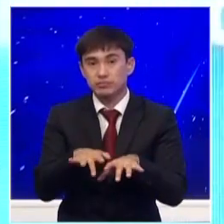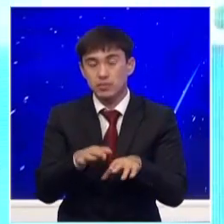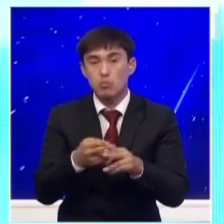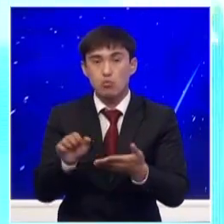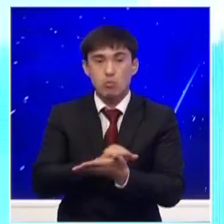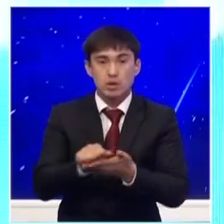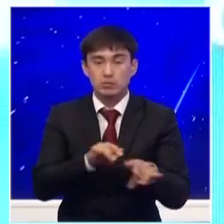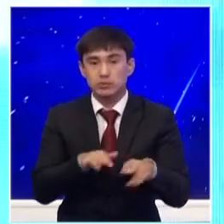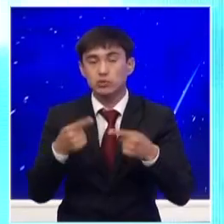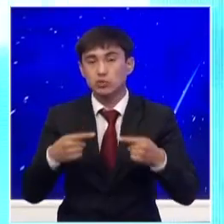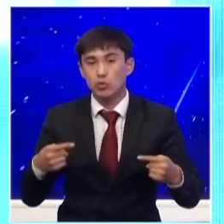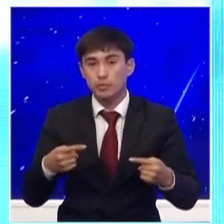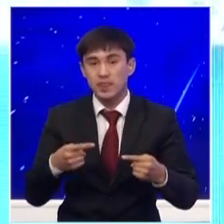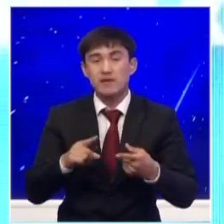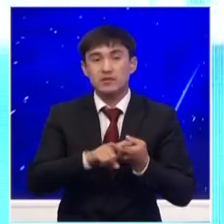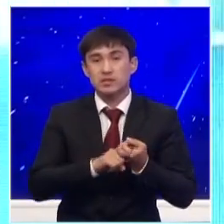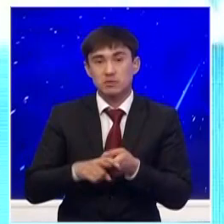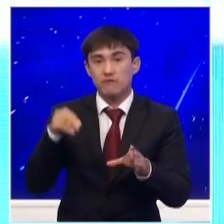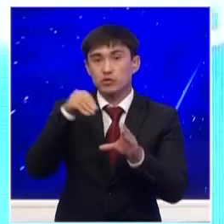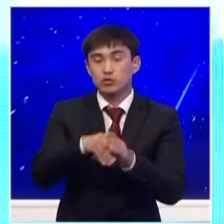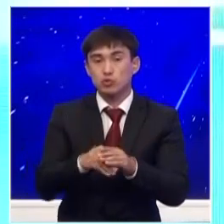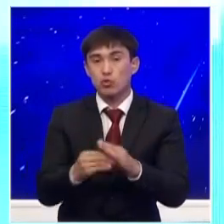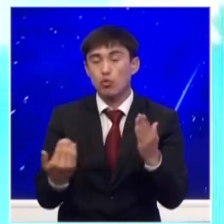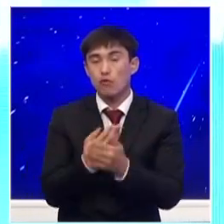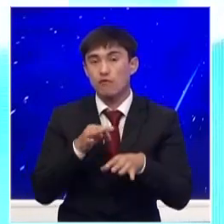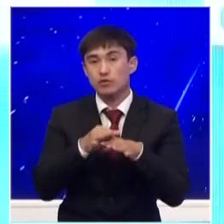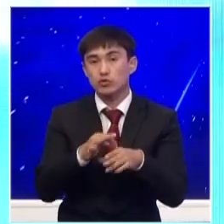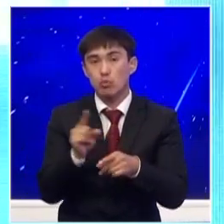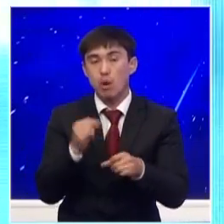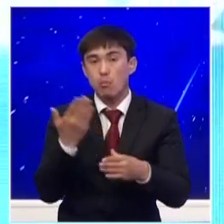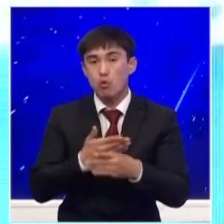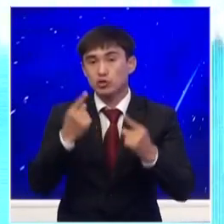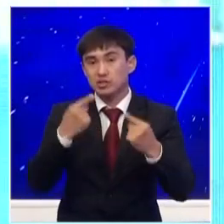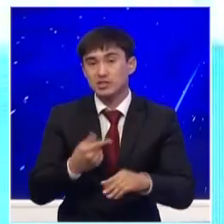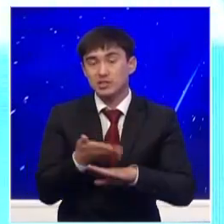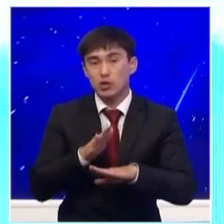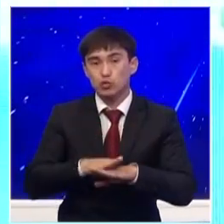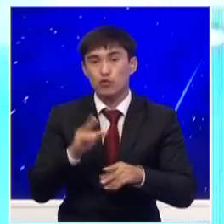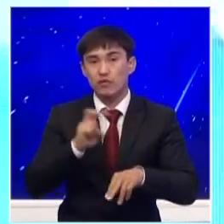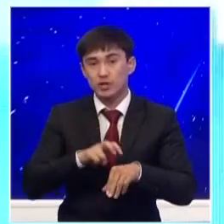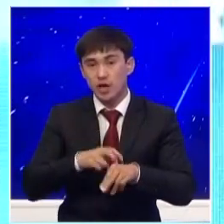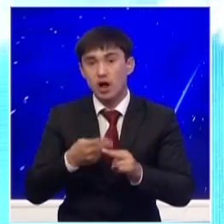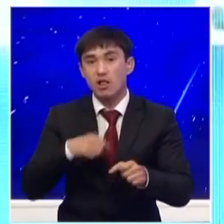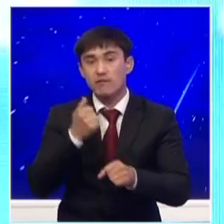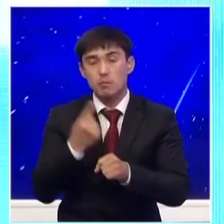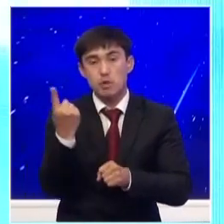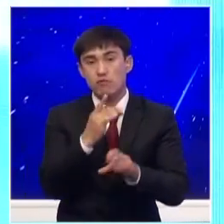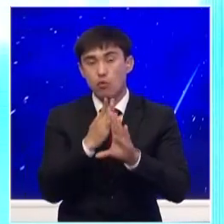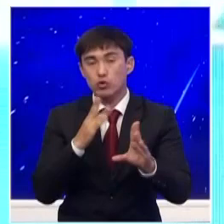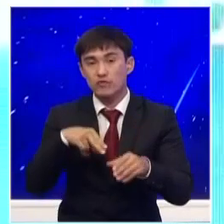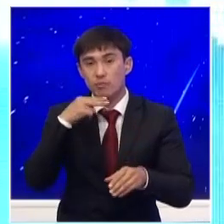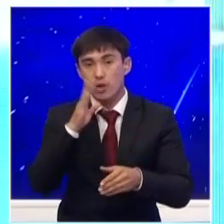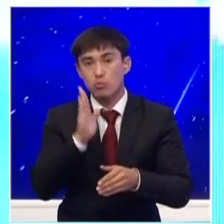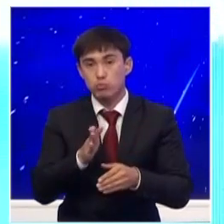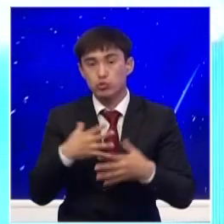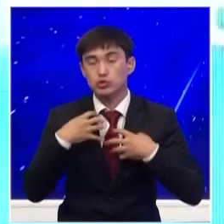бумажную волокиту и прочее. В связи с этим нами внесен ряд нововведений, что поможет снизить нагрузку врачей. А главное, в первую очередь во внимание